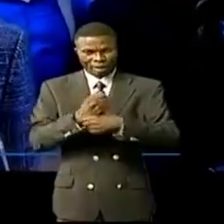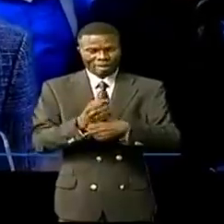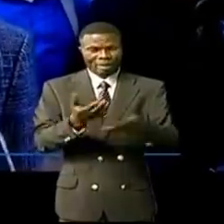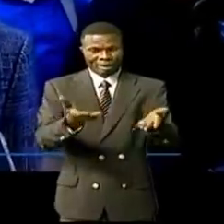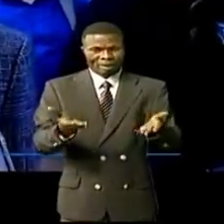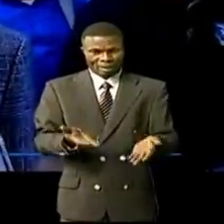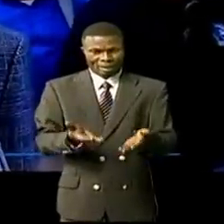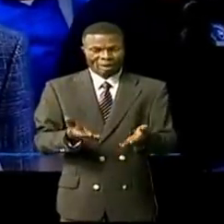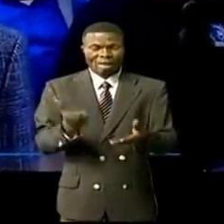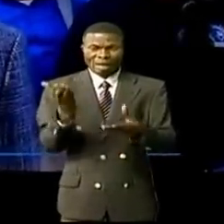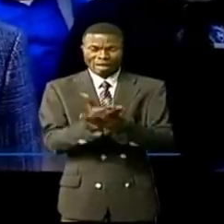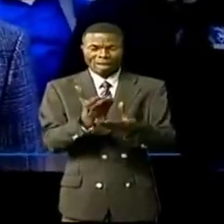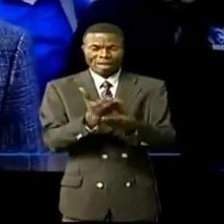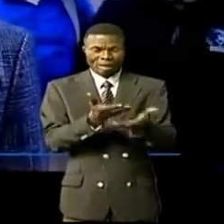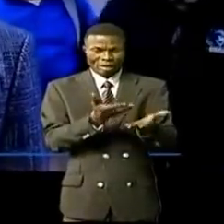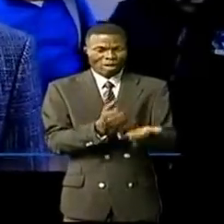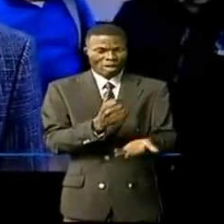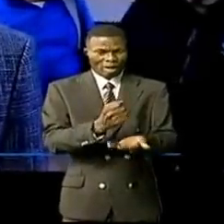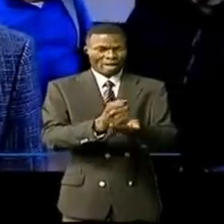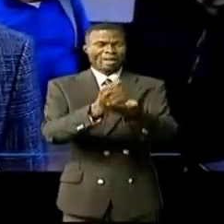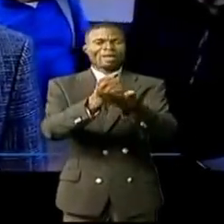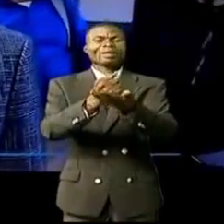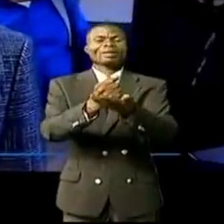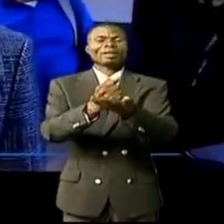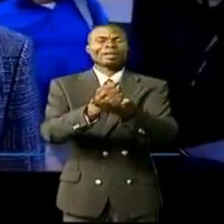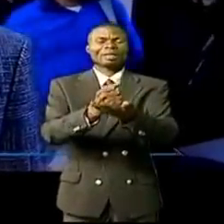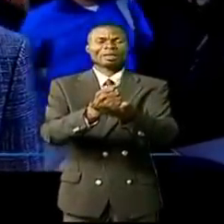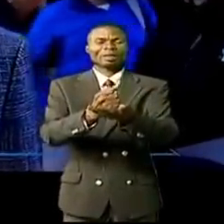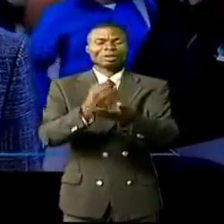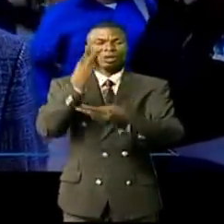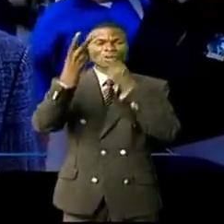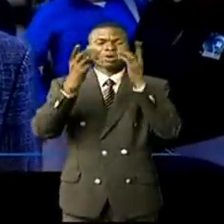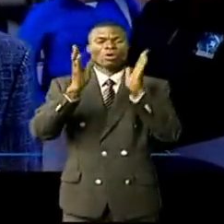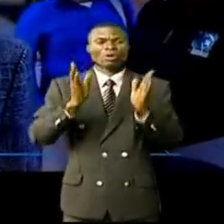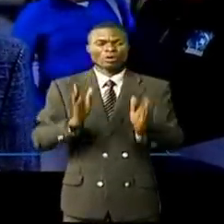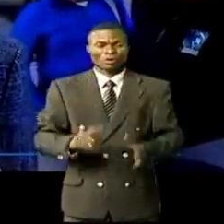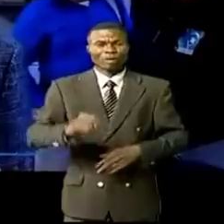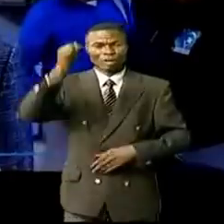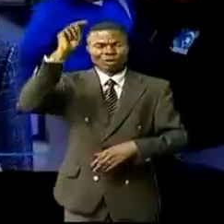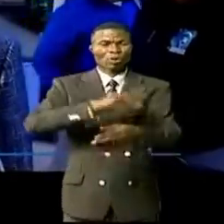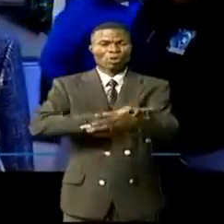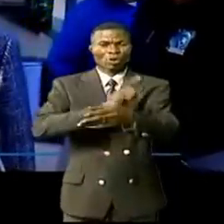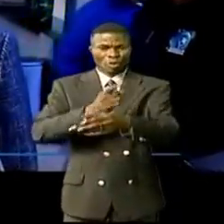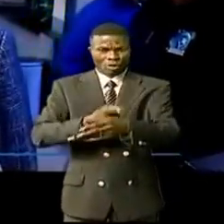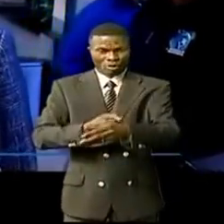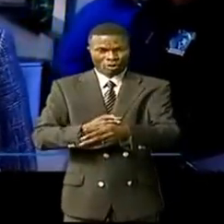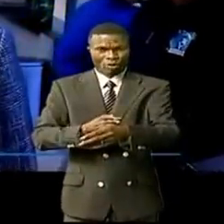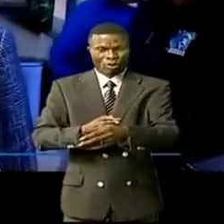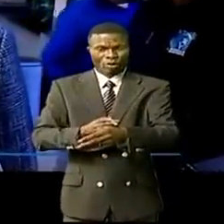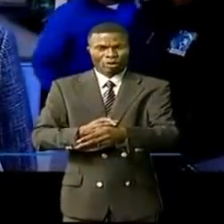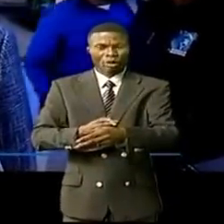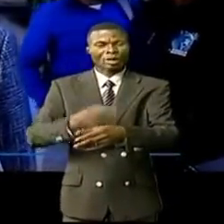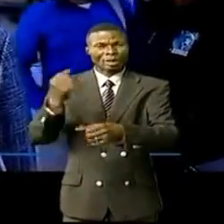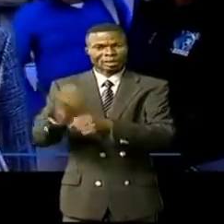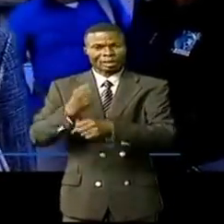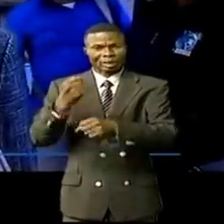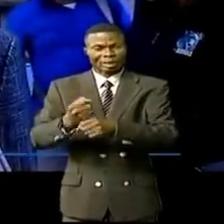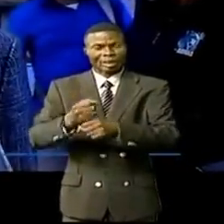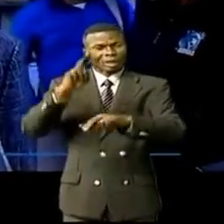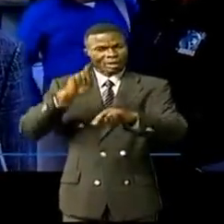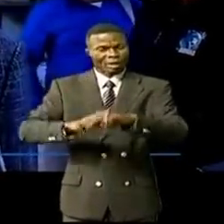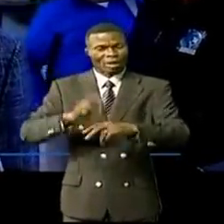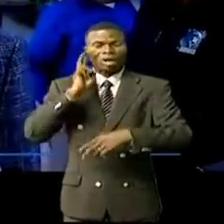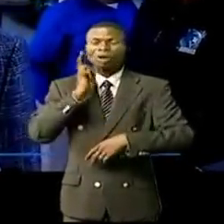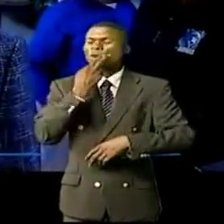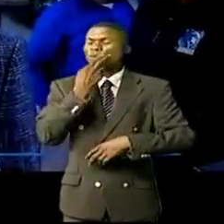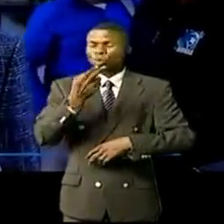un document qui permet aux visiteurs du Nord Kivu qui vont héberger dans l'hôtel Serena de